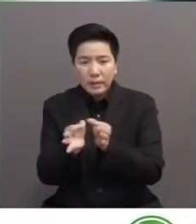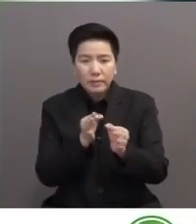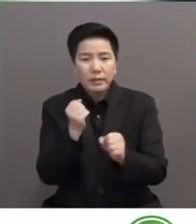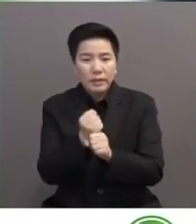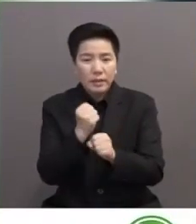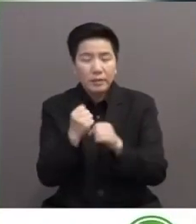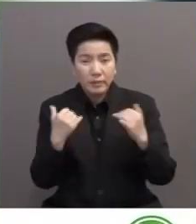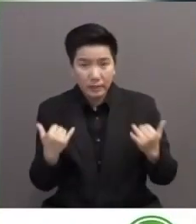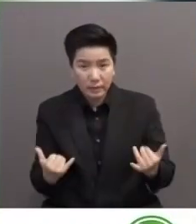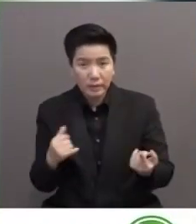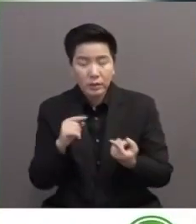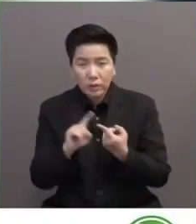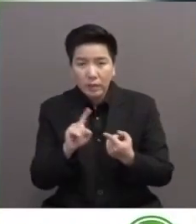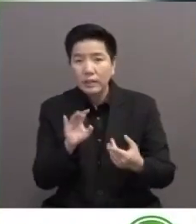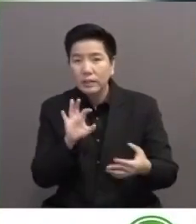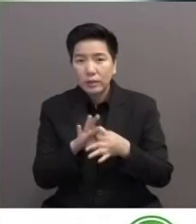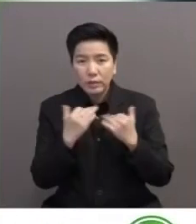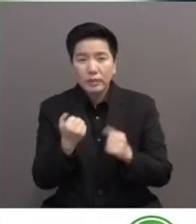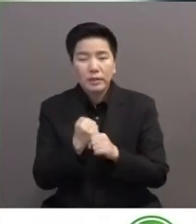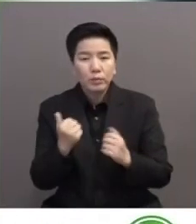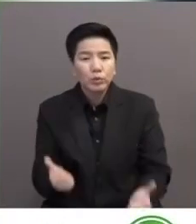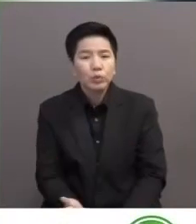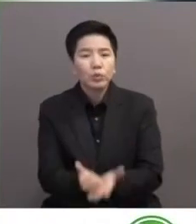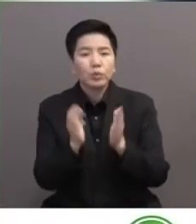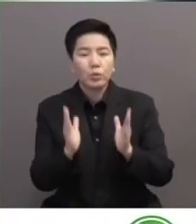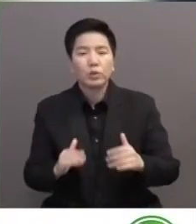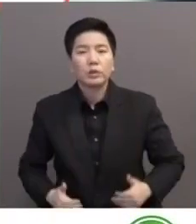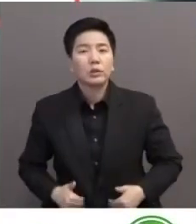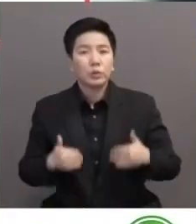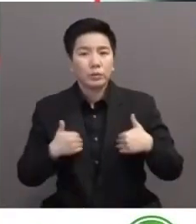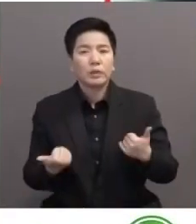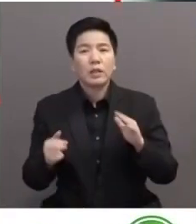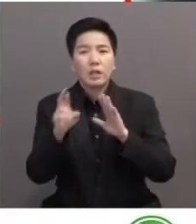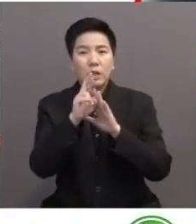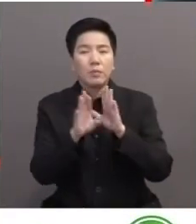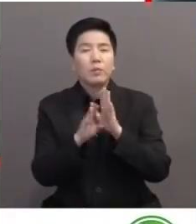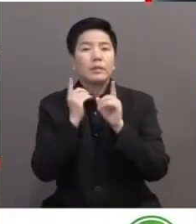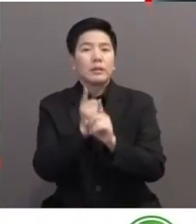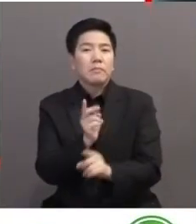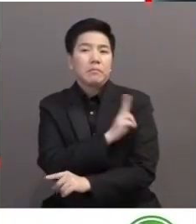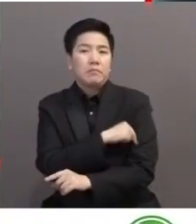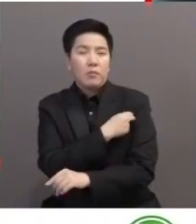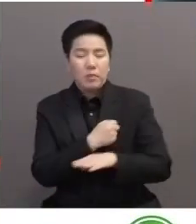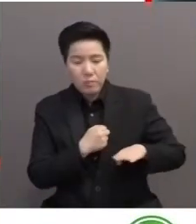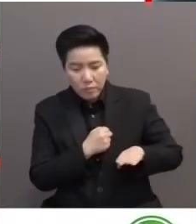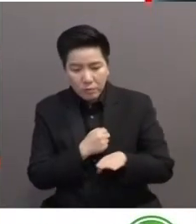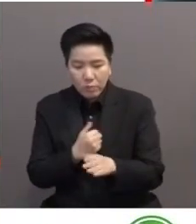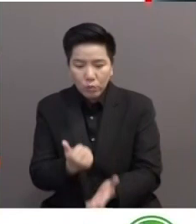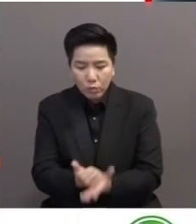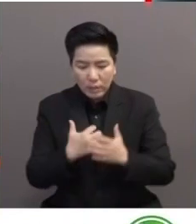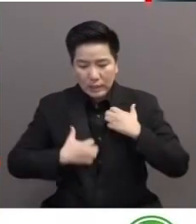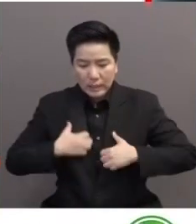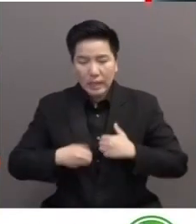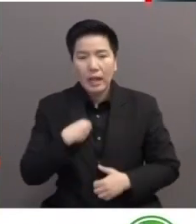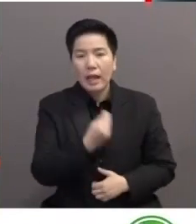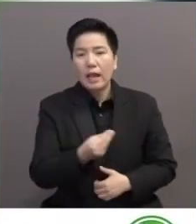านในช่วงนั้นค่ะโดยบอกว่าทำเพื่อช่วยชีวิตคนทำตามระบบการแพทย์ฉุกเฉินออกปฏิบัติหน้าที่เพื่อบรรเทาทุกข์ของประ